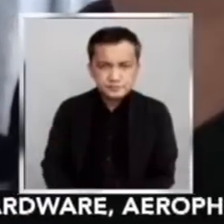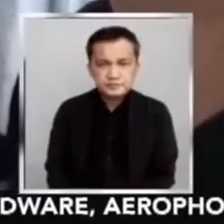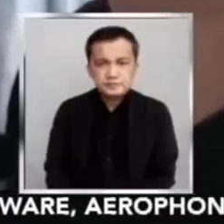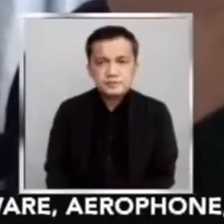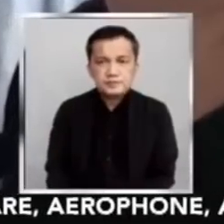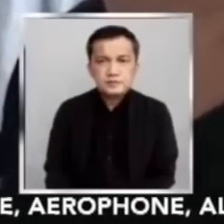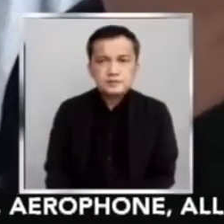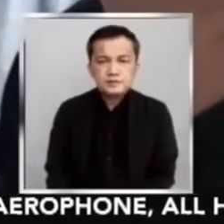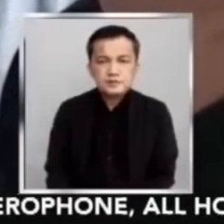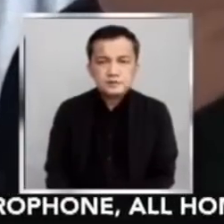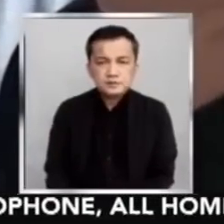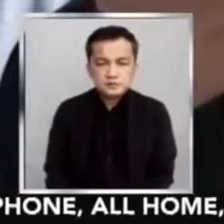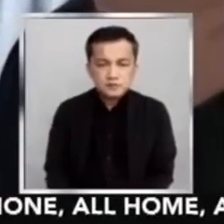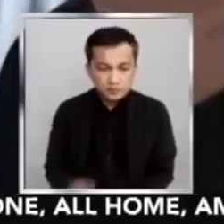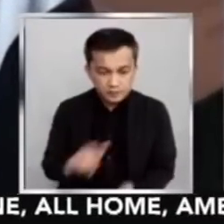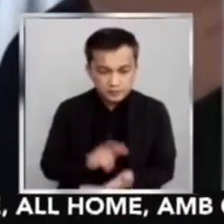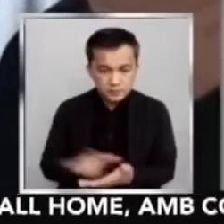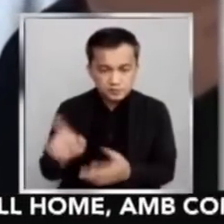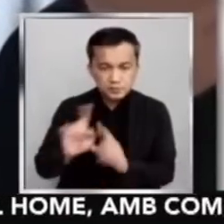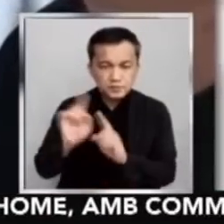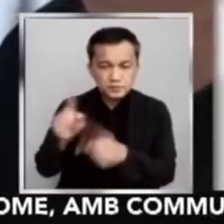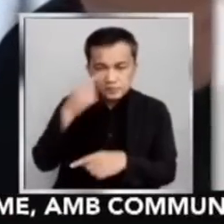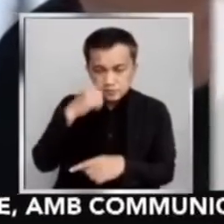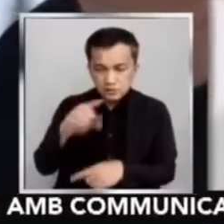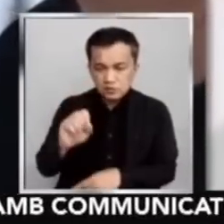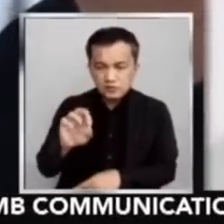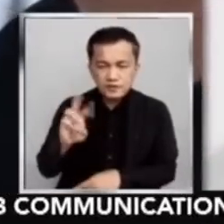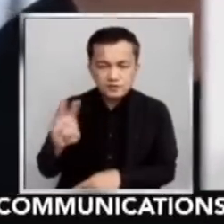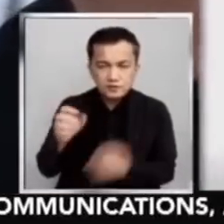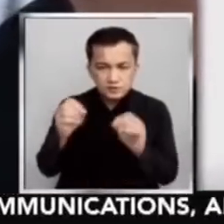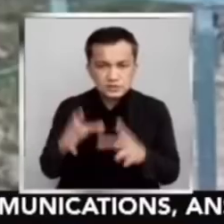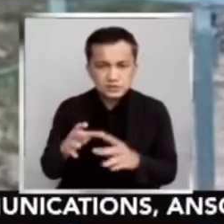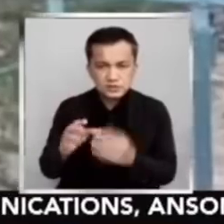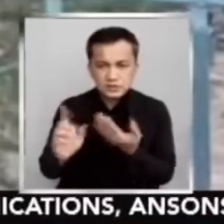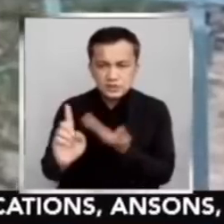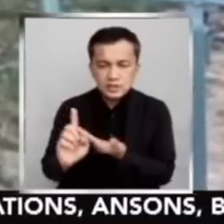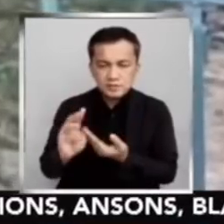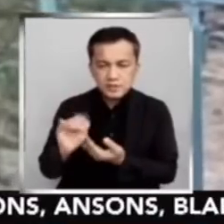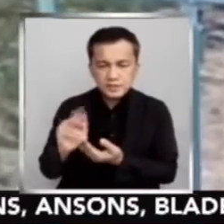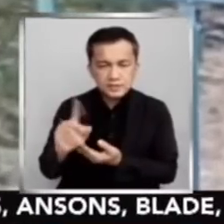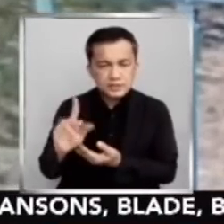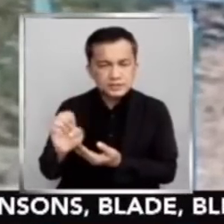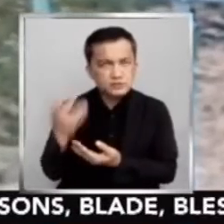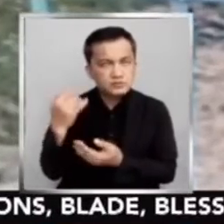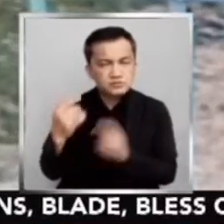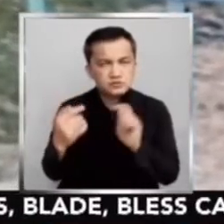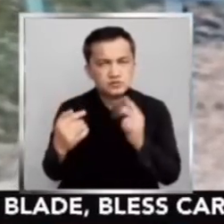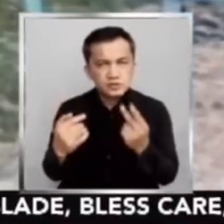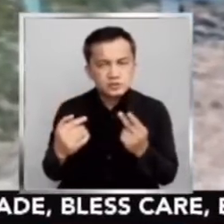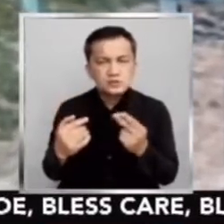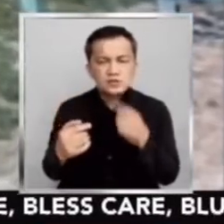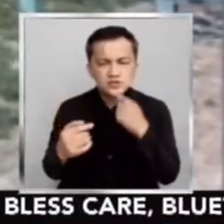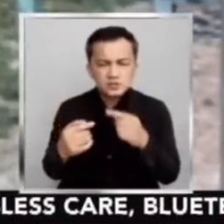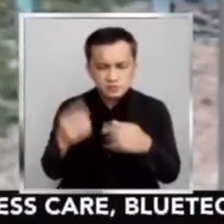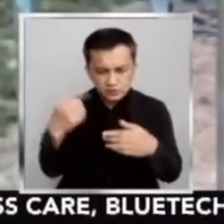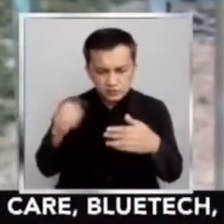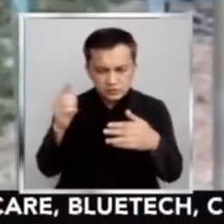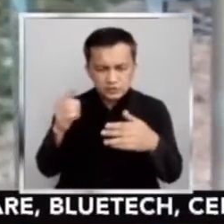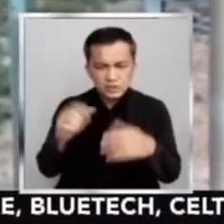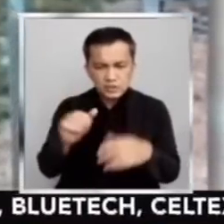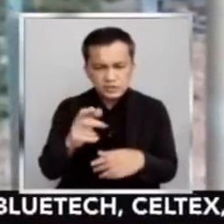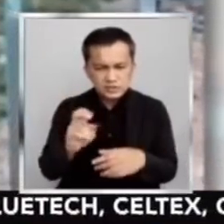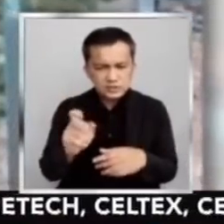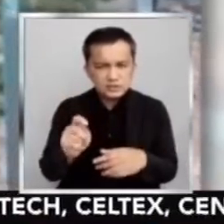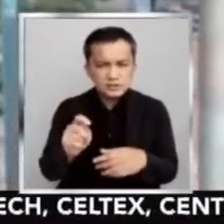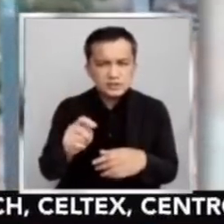Nang palis na pa Thailand ang OFW teacher na si Mary Claire Reyes noong Webes, sinabihan siya ng check-in counter agent ng Philippine